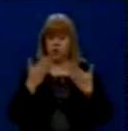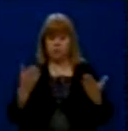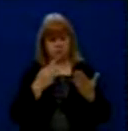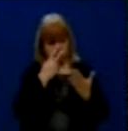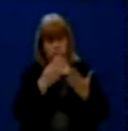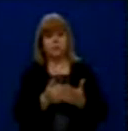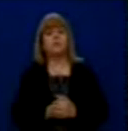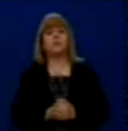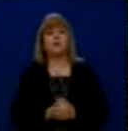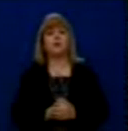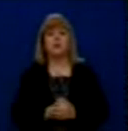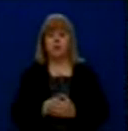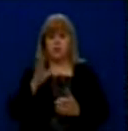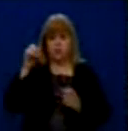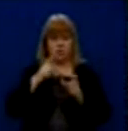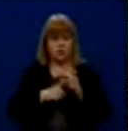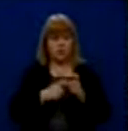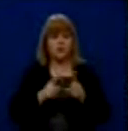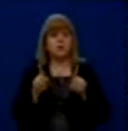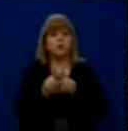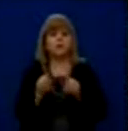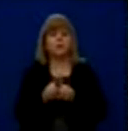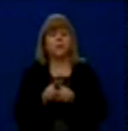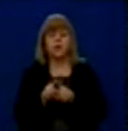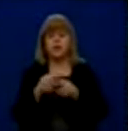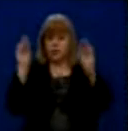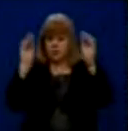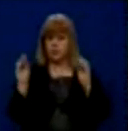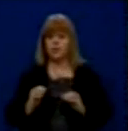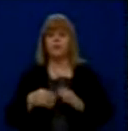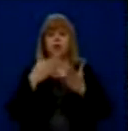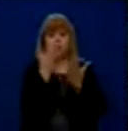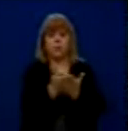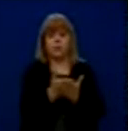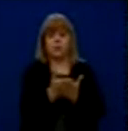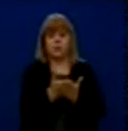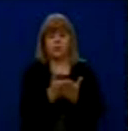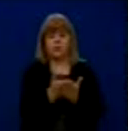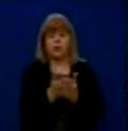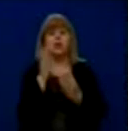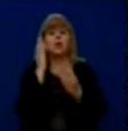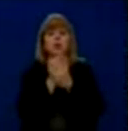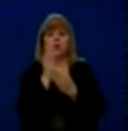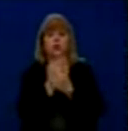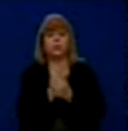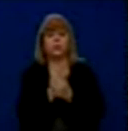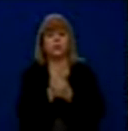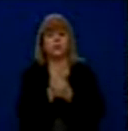bashkëpunimit me shoqërinë civile, si dhe kemi hartuar propozimin e deklaratës